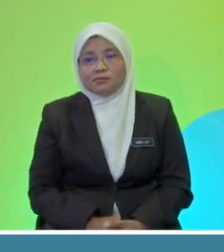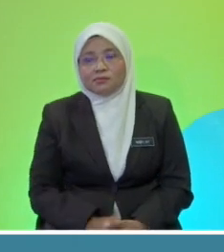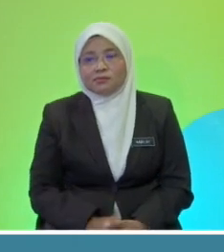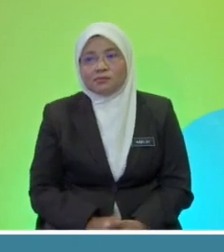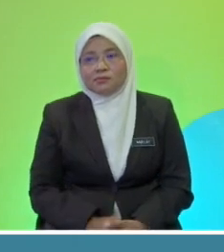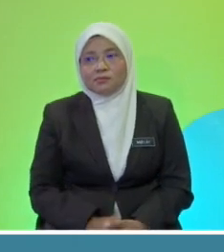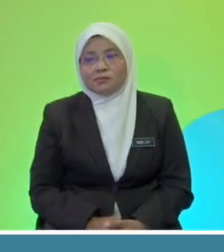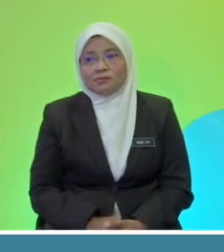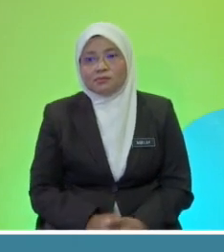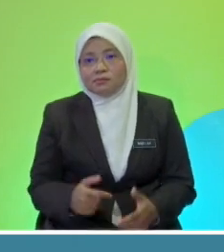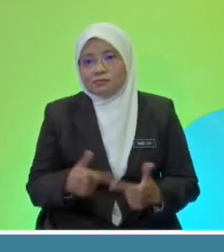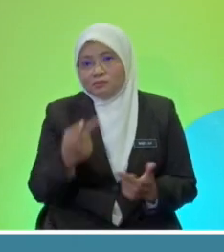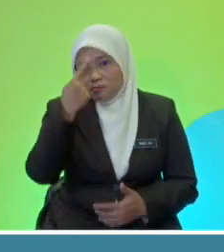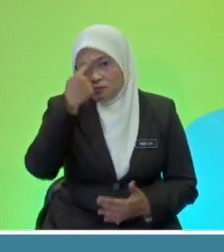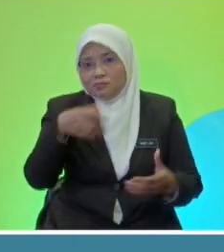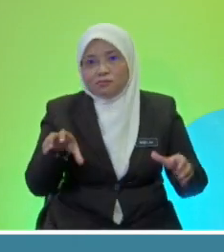menghasilkan